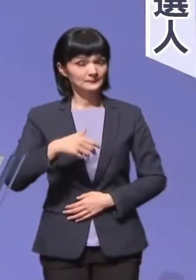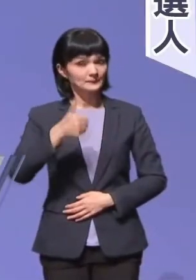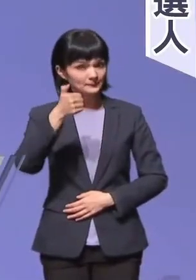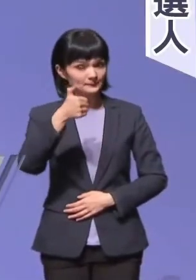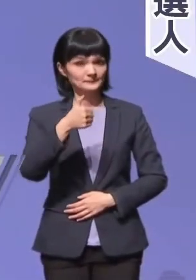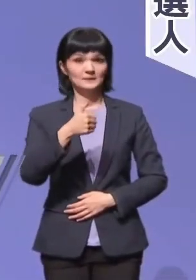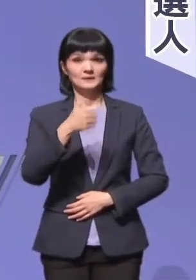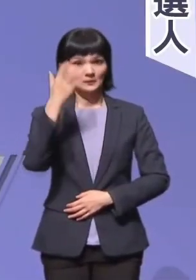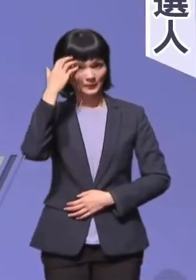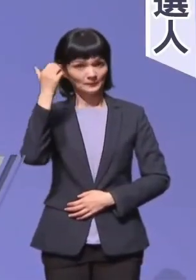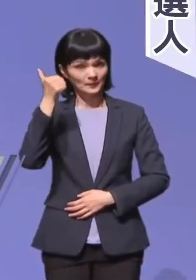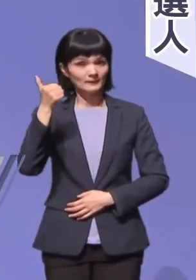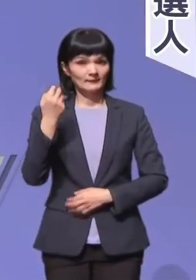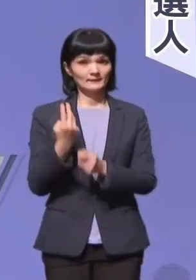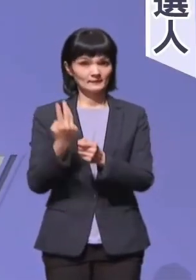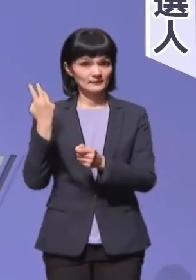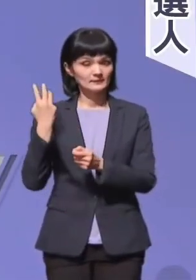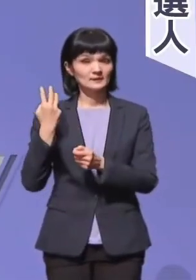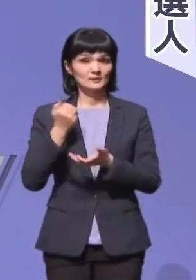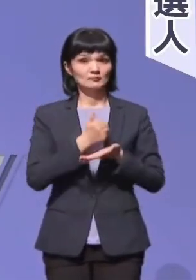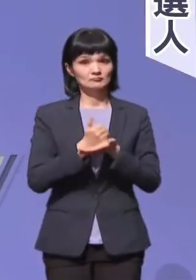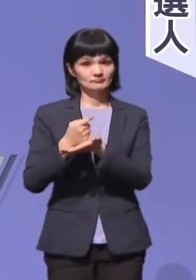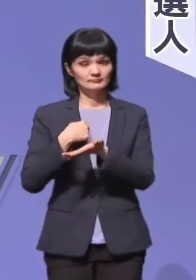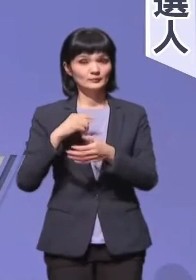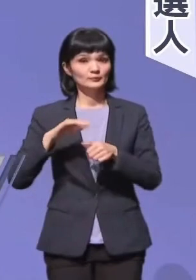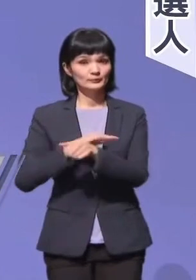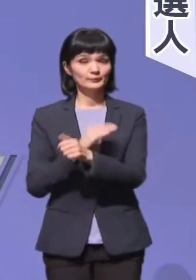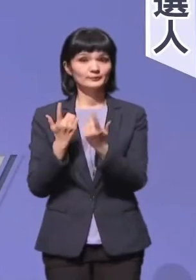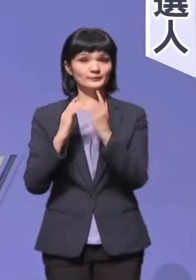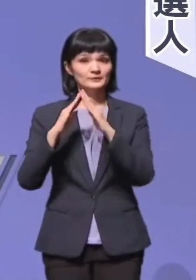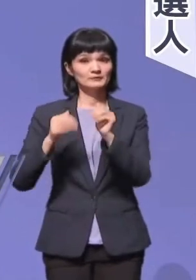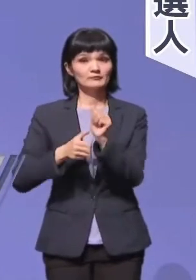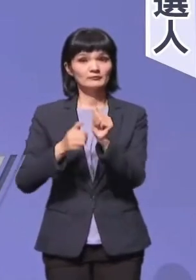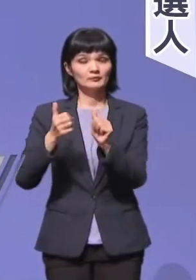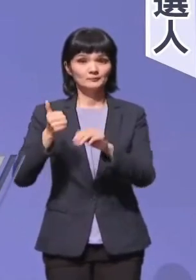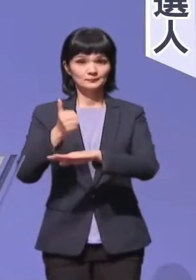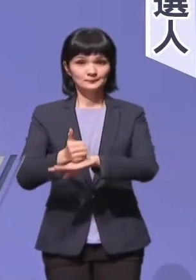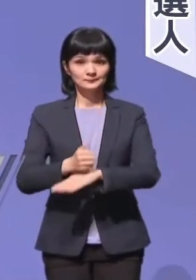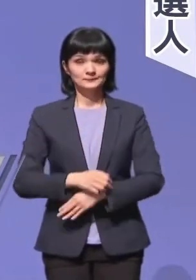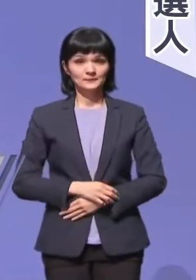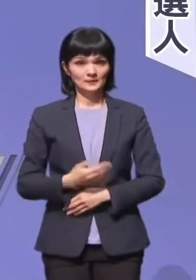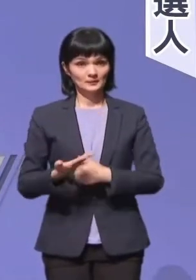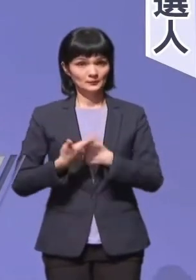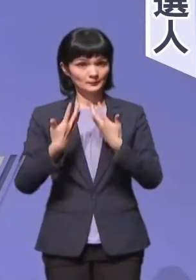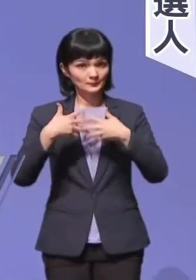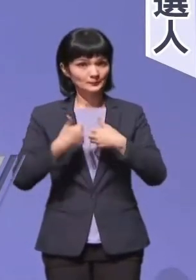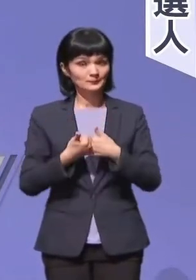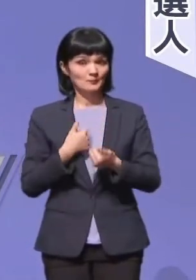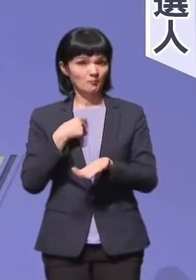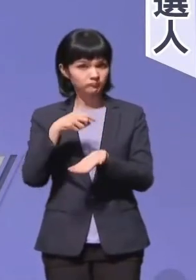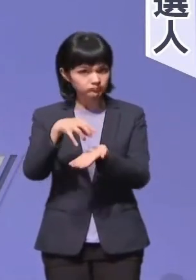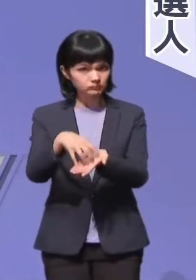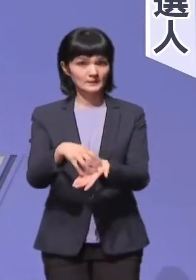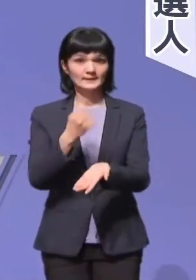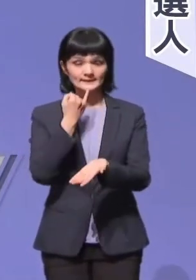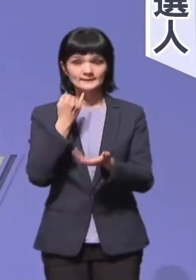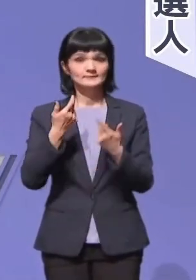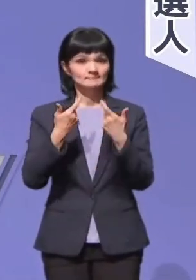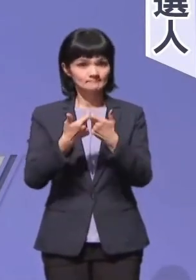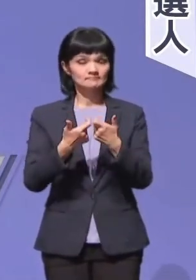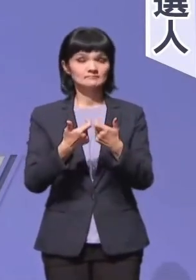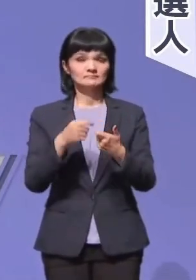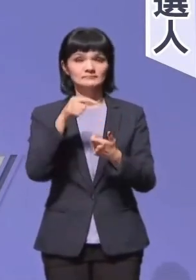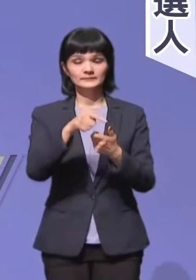文哲市长三年前请我到台北市当副市长，让我有机会能够证明自己是最适合的市长人